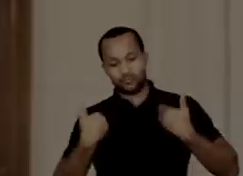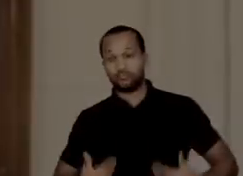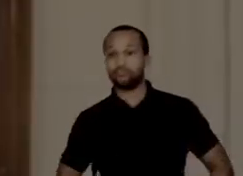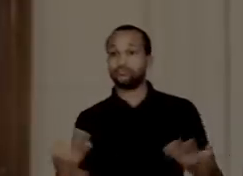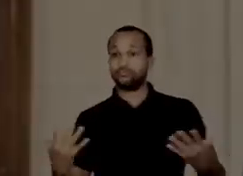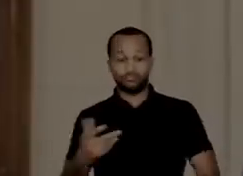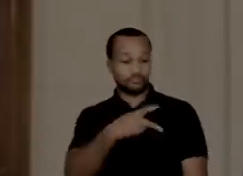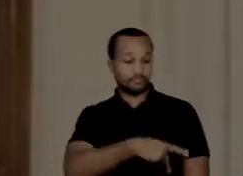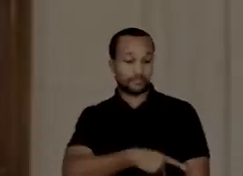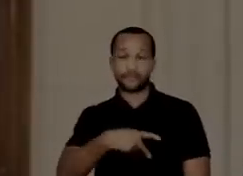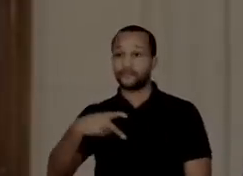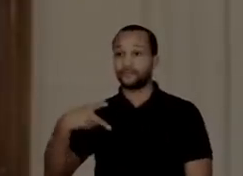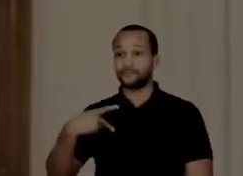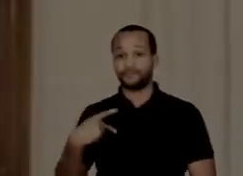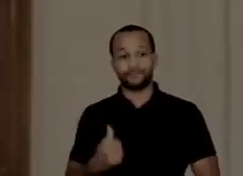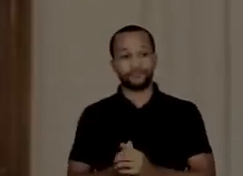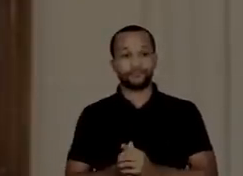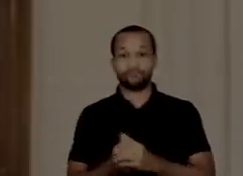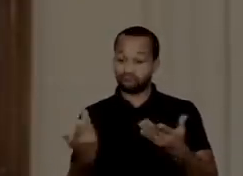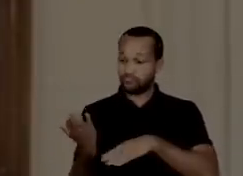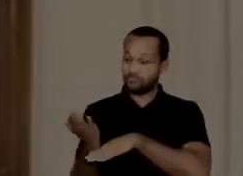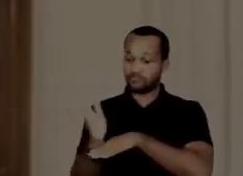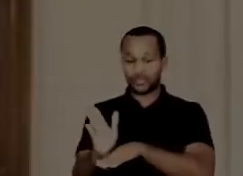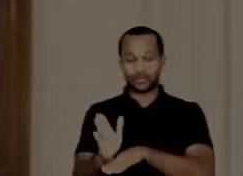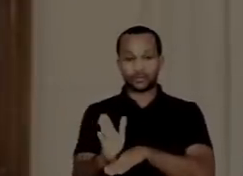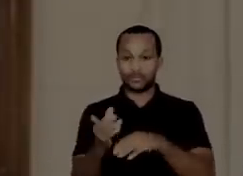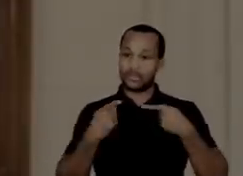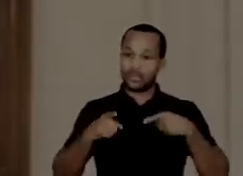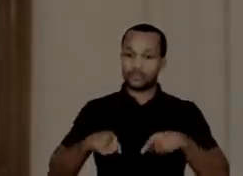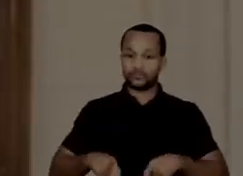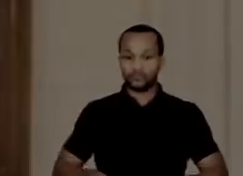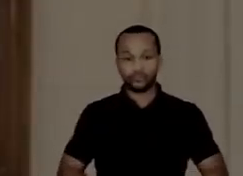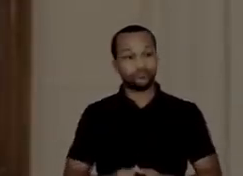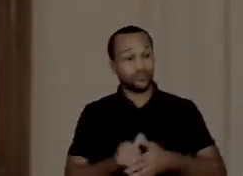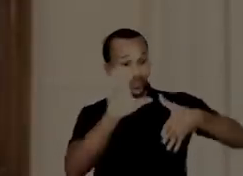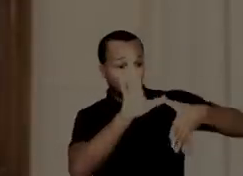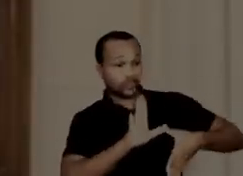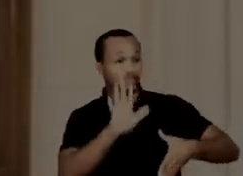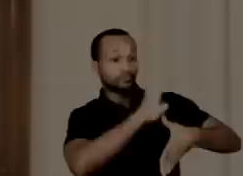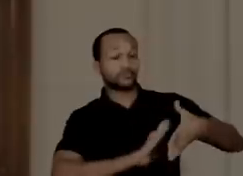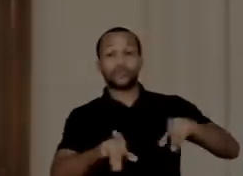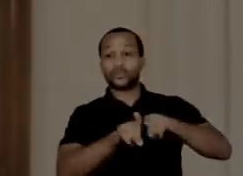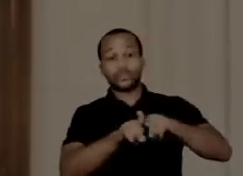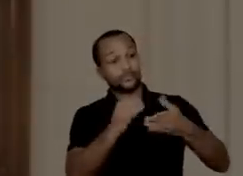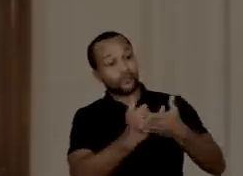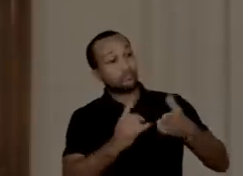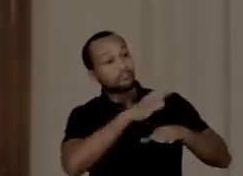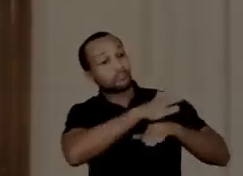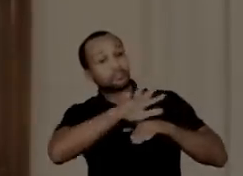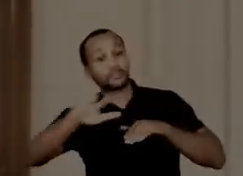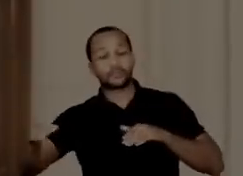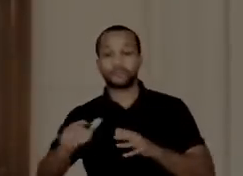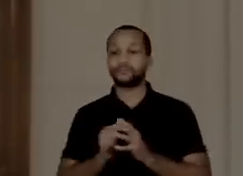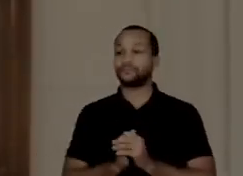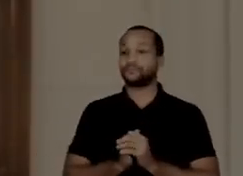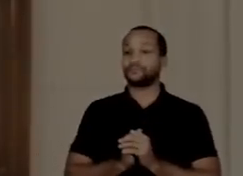y a un mois, je m'installais avec fierté et bonheur en qualité de préfet de la région Guadeloupe et représentant de l'État dans